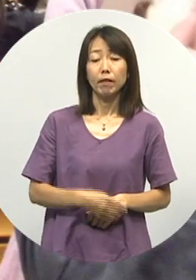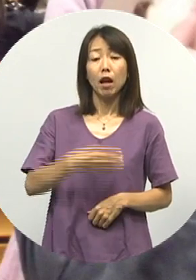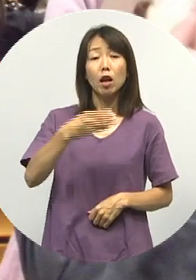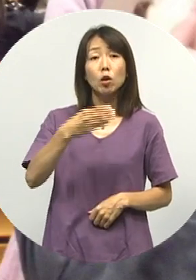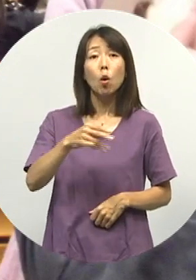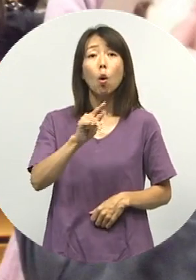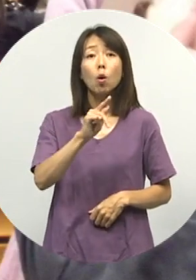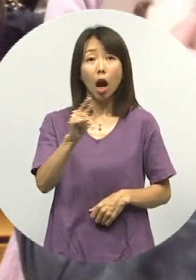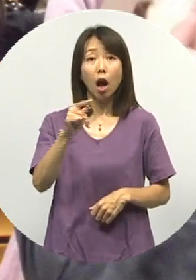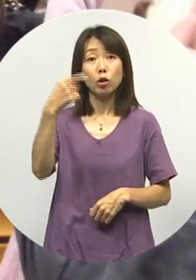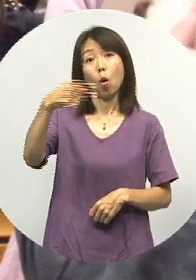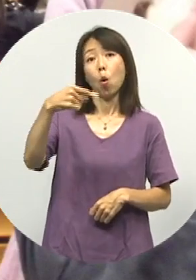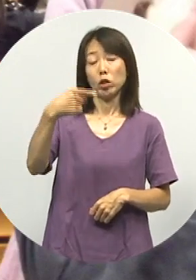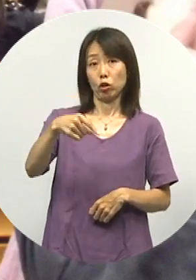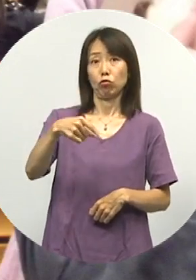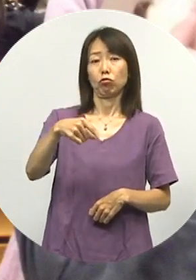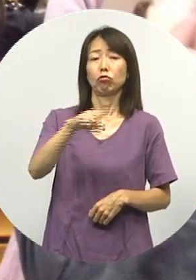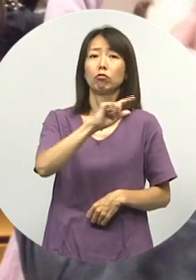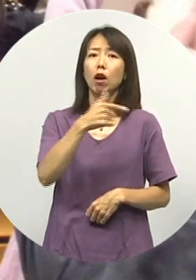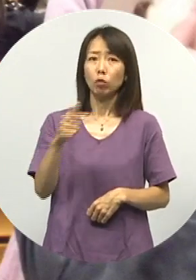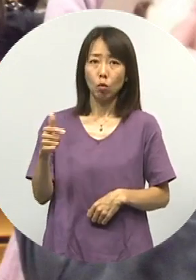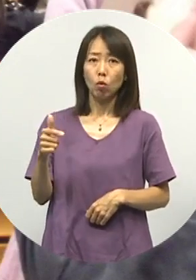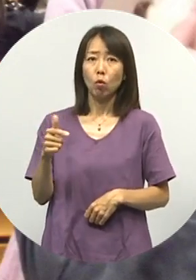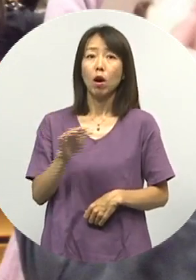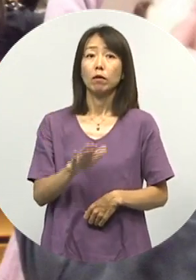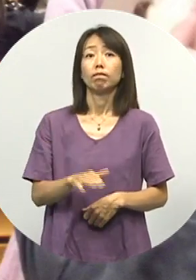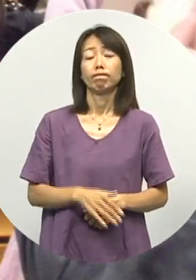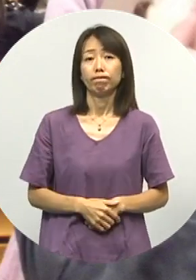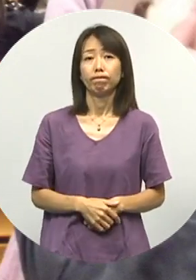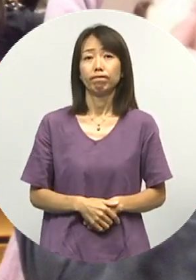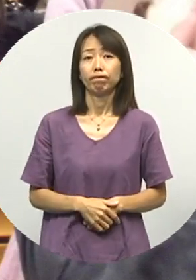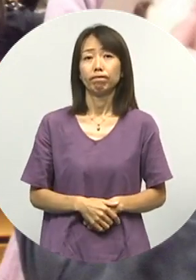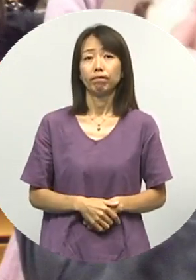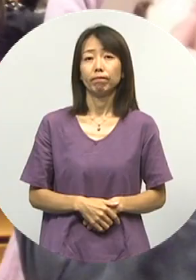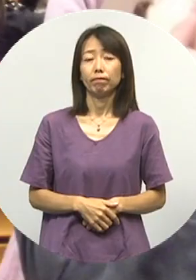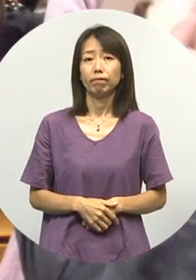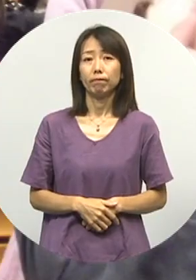動かすヨガ教室など多岐にわたります。